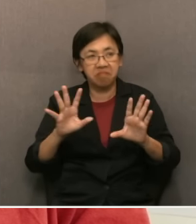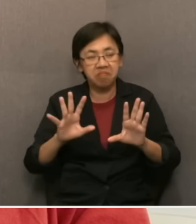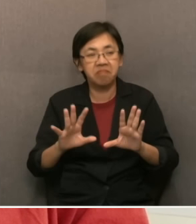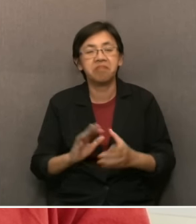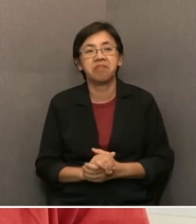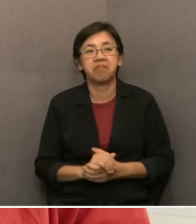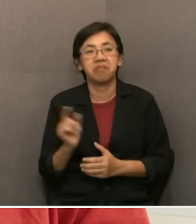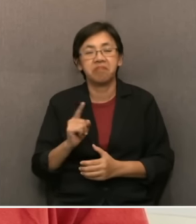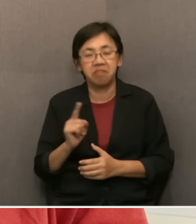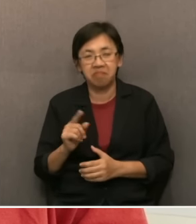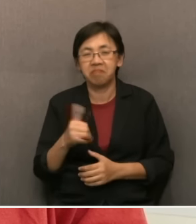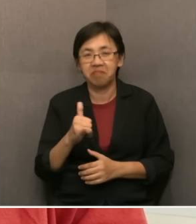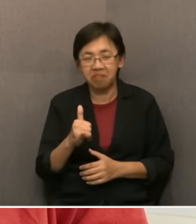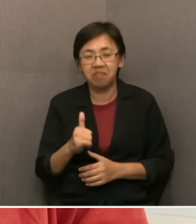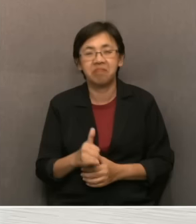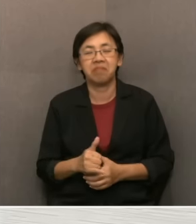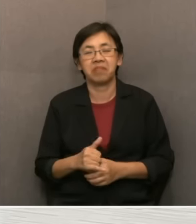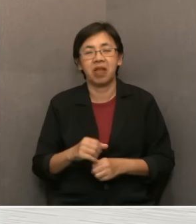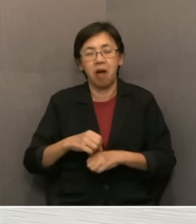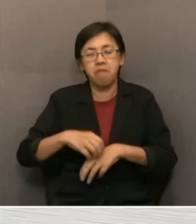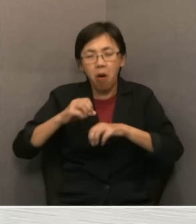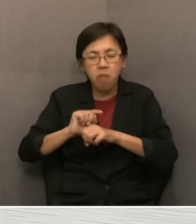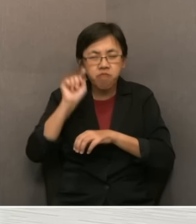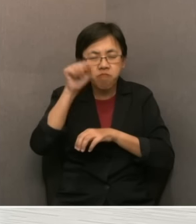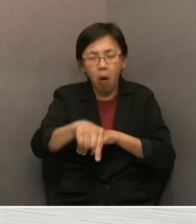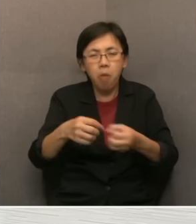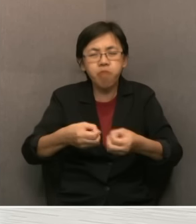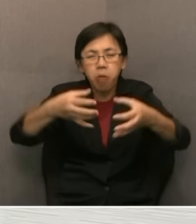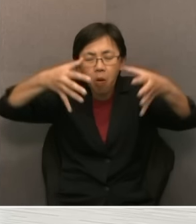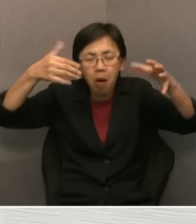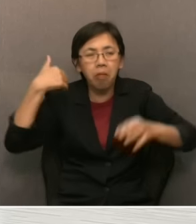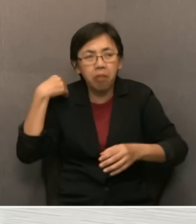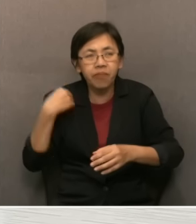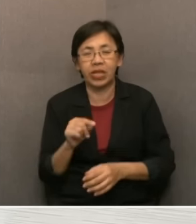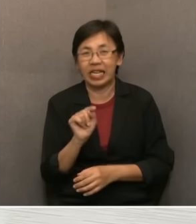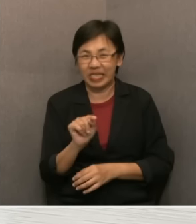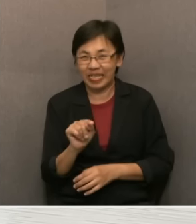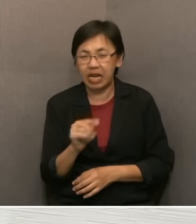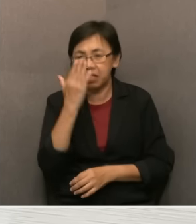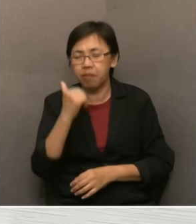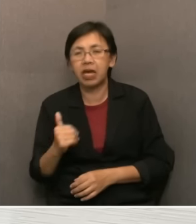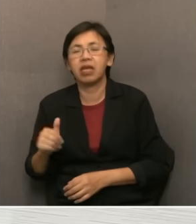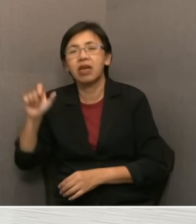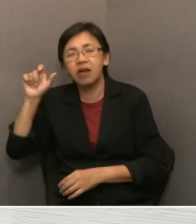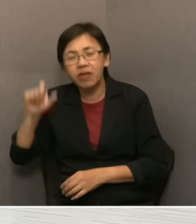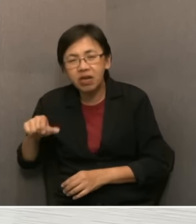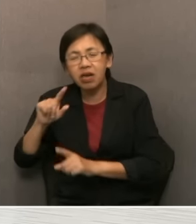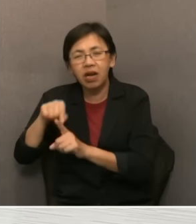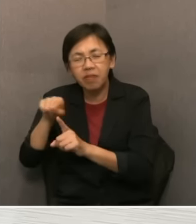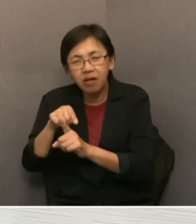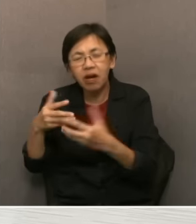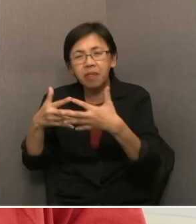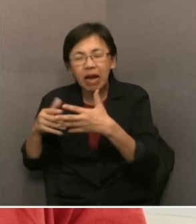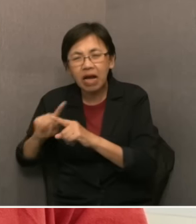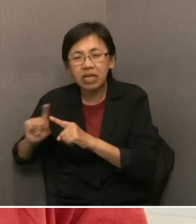นิวเคลียร์ก็อาจจะมีการใช้นิวเคลียร์เนี่ยได้ง่ายมากยิ่งขึ้นหลายคนก็เลยกังวลว่านี่แหละก็การที่ตะวันตกทำแบบเนี้ยโอกาสที่รัสเซียเขาจะใช้